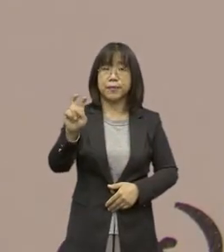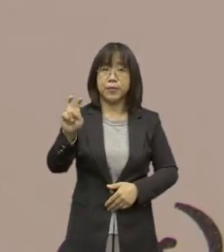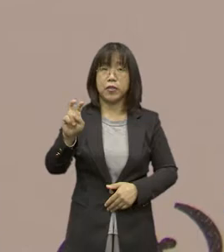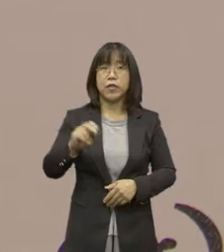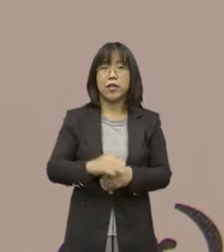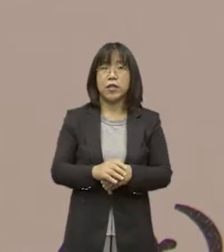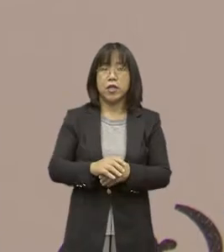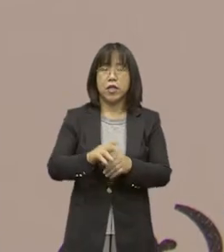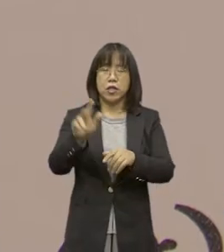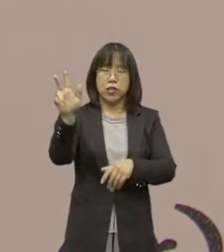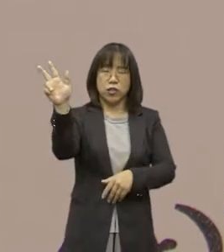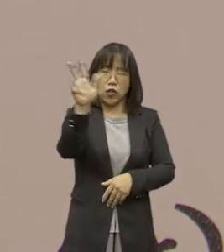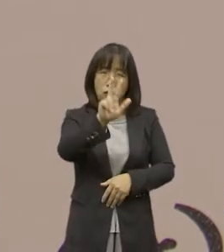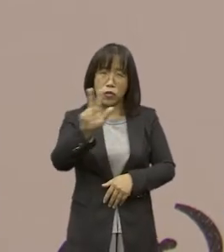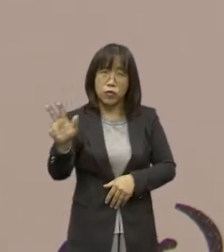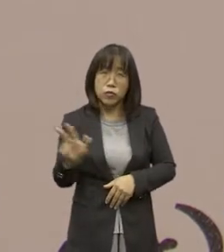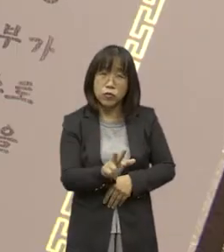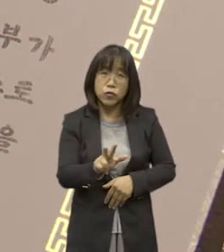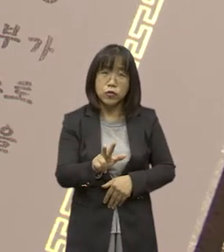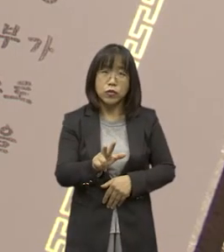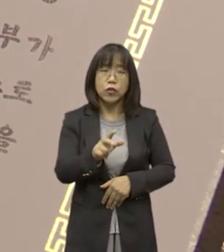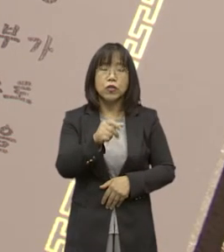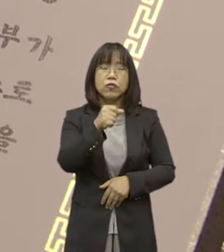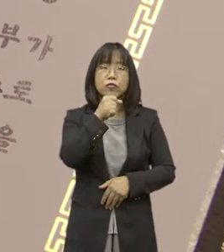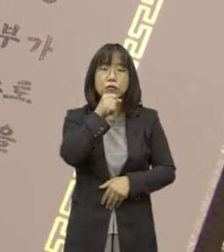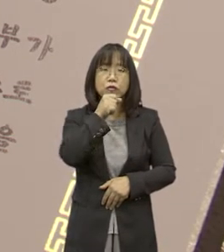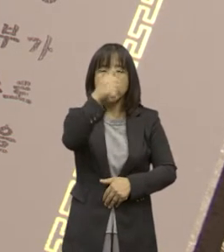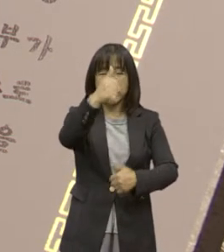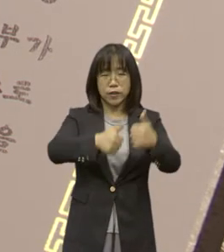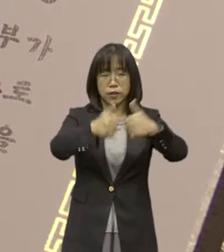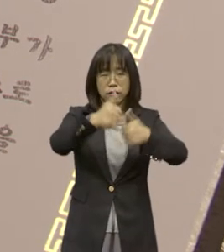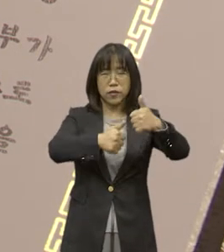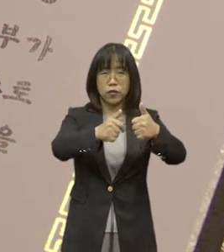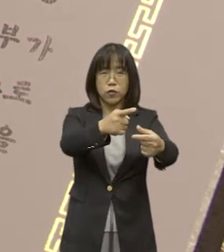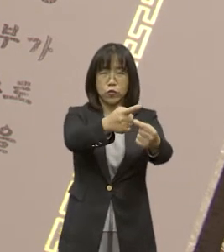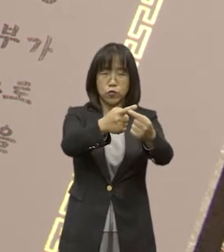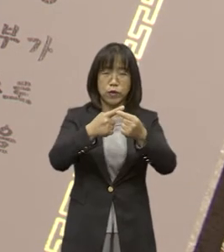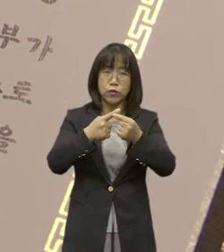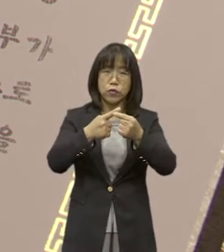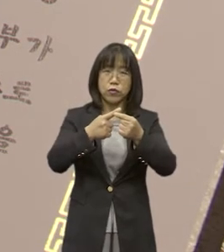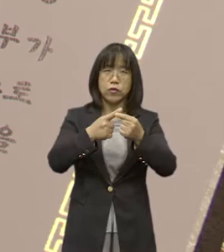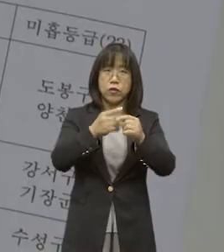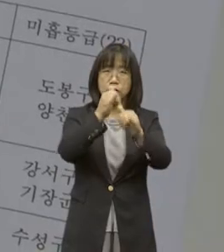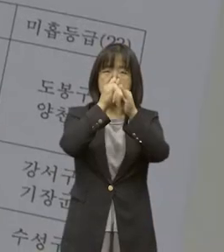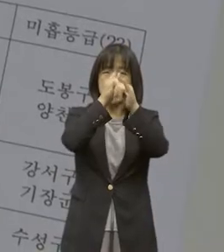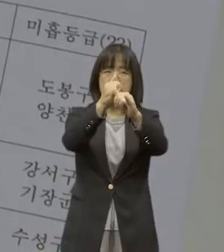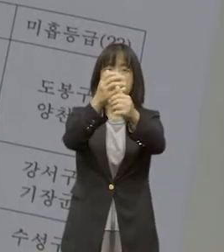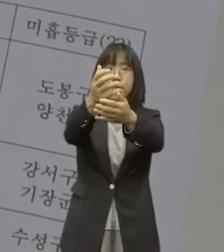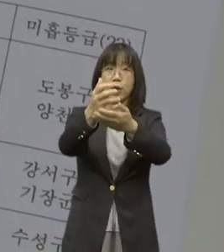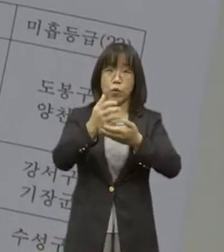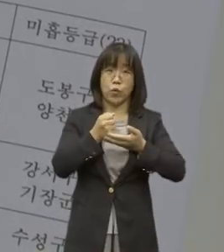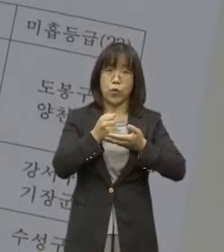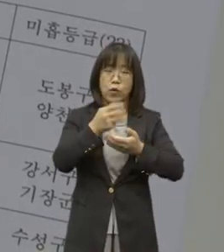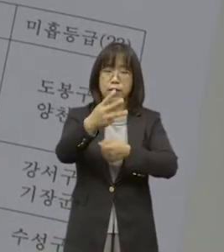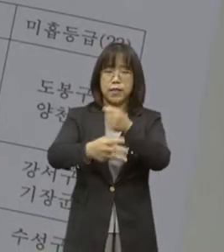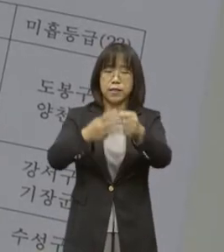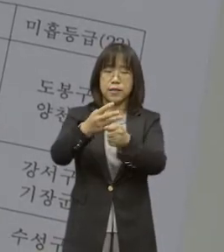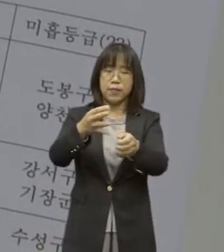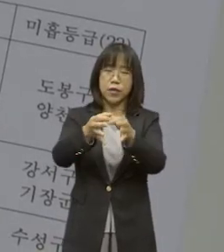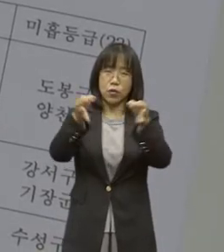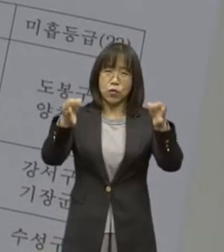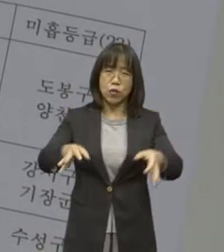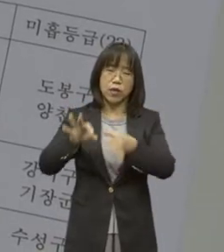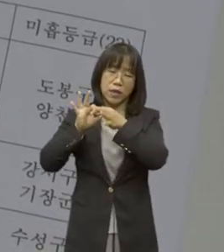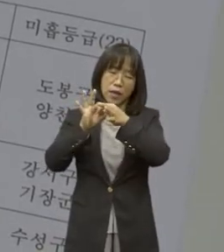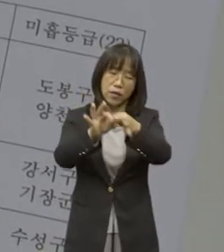2020년 전국 기초단체장 매니페스토 우수 사례 경진대회에서 최우수상 수상, 3년 연속 재난관리평가